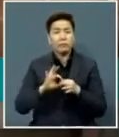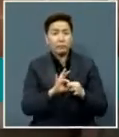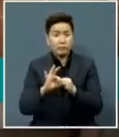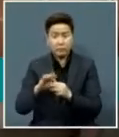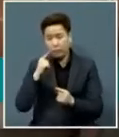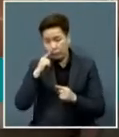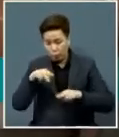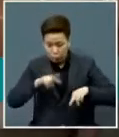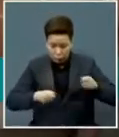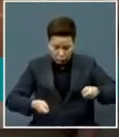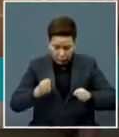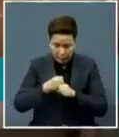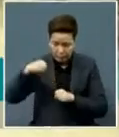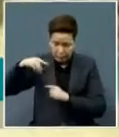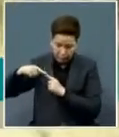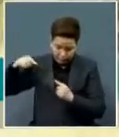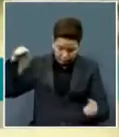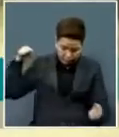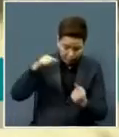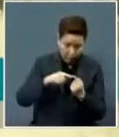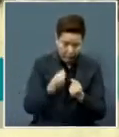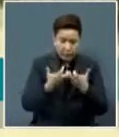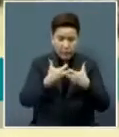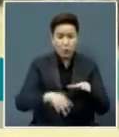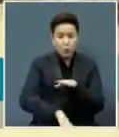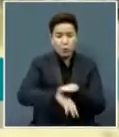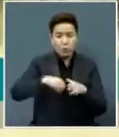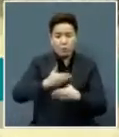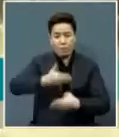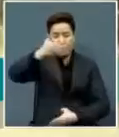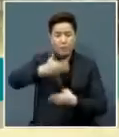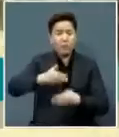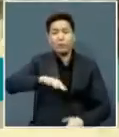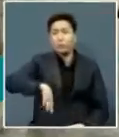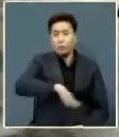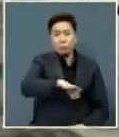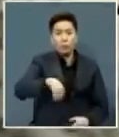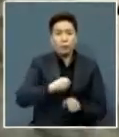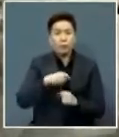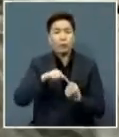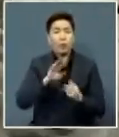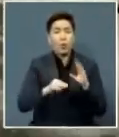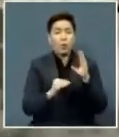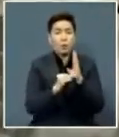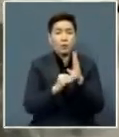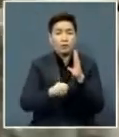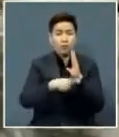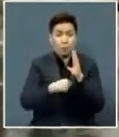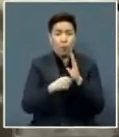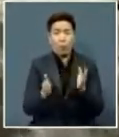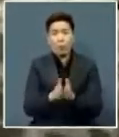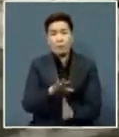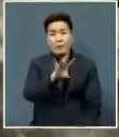องควบคุมดูแลการจ่ายไฟฟ้าของสถานีสูบน้ำประตูระบายน้ำและบ่อสูบน้ำในพื้นที่กทม.รวมทั้งสิ้น762